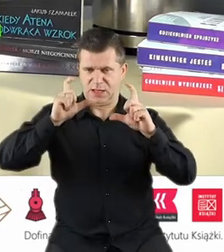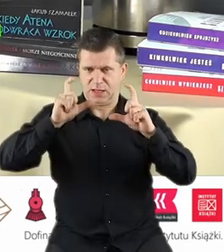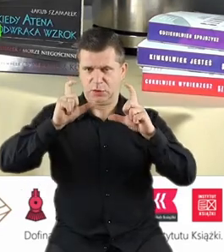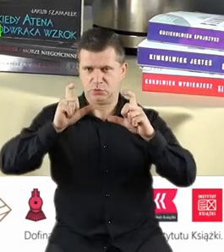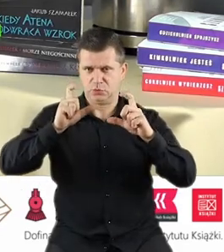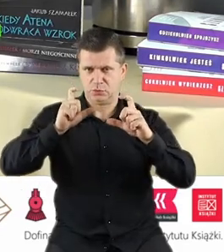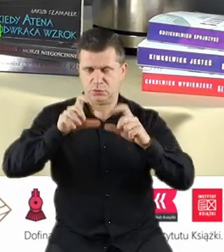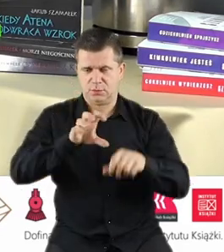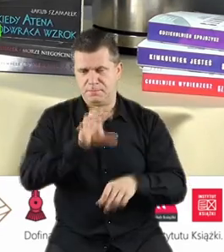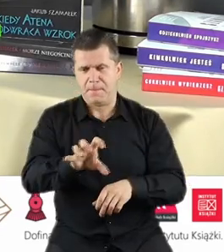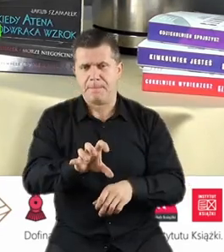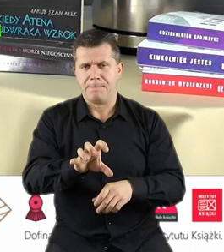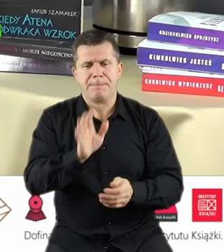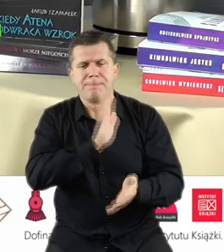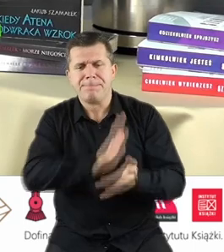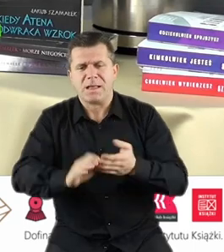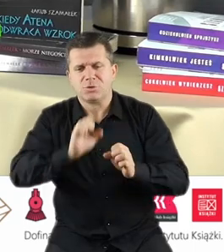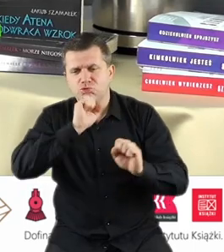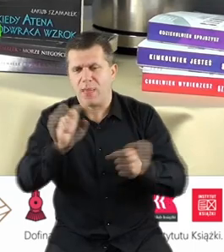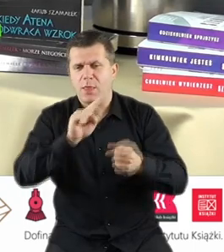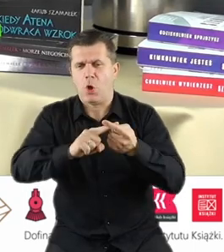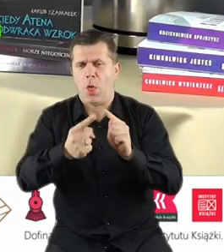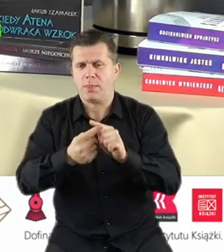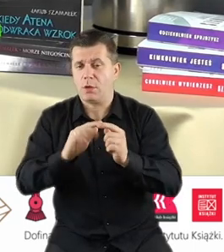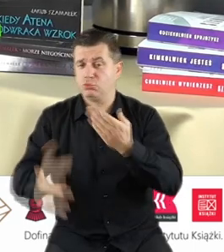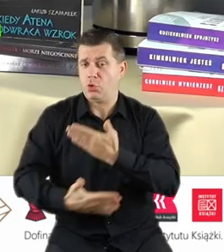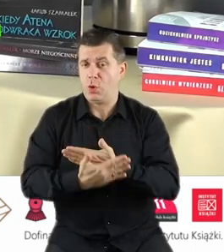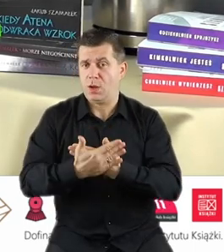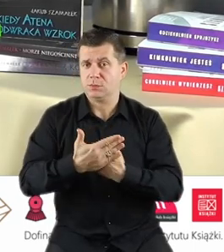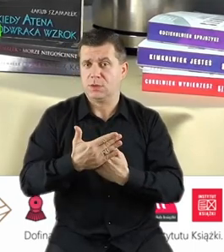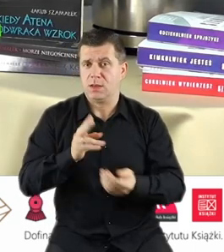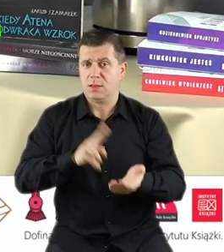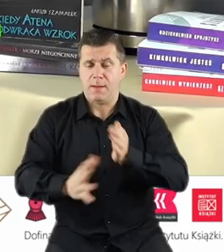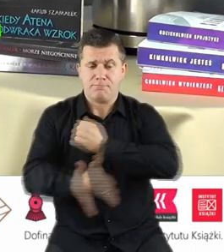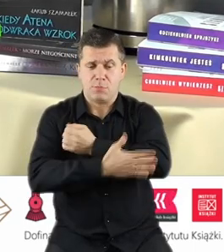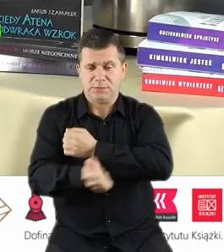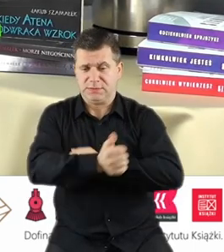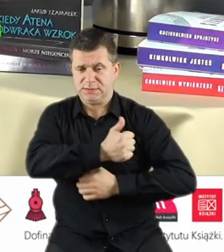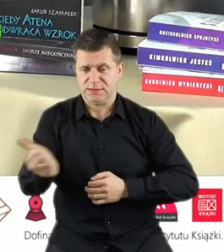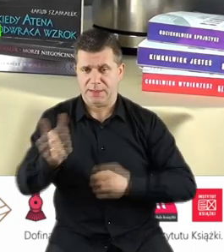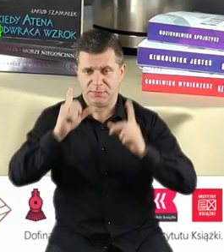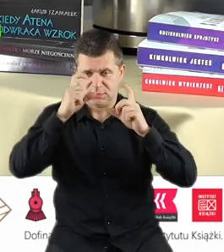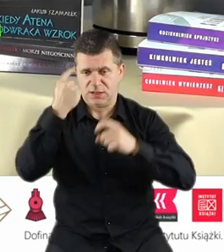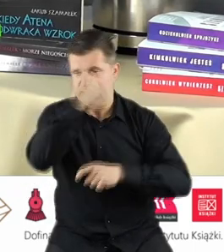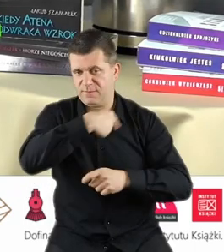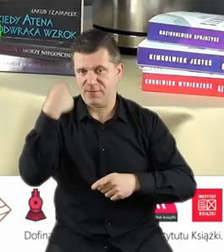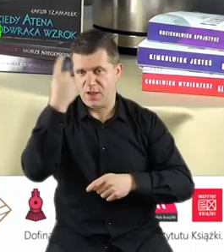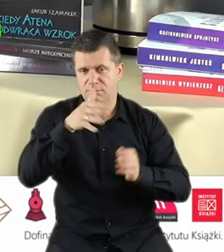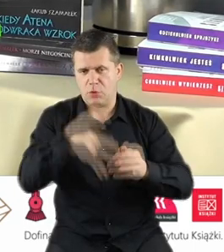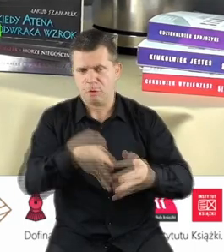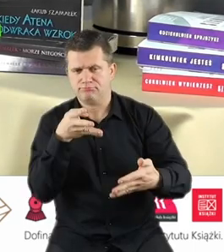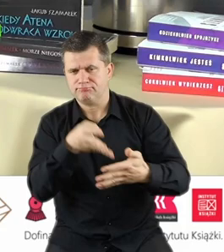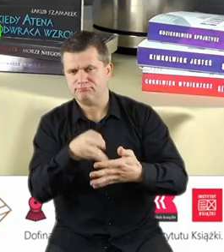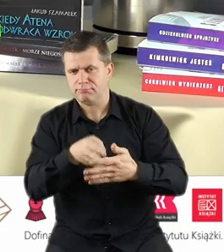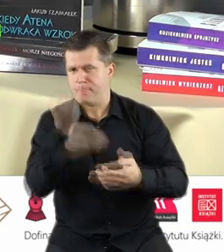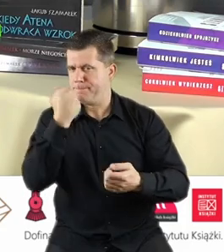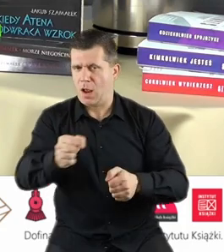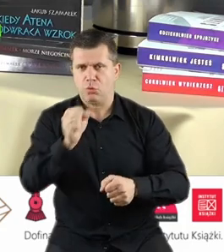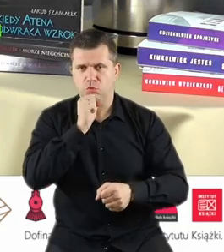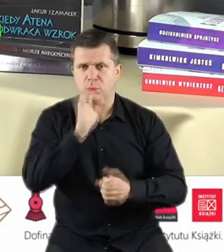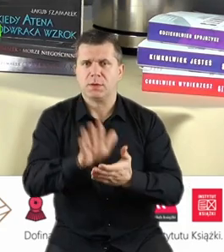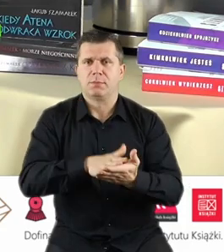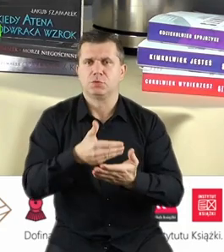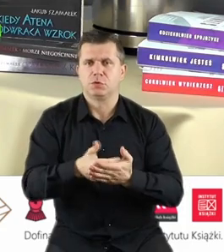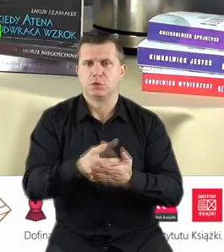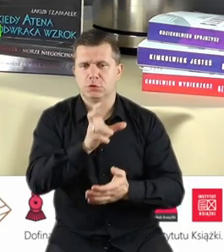z samego zdjęcia, bez jakiegokolwiek kontekstu. Się okazuje, że na przykład na podstawie samego zdjęcia twarzy można wywnioskować bardzo dużo. Na przykład,